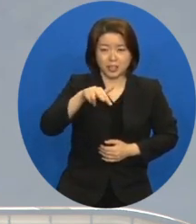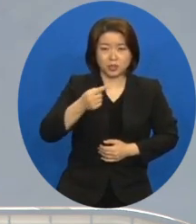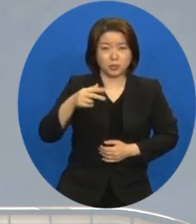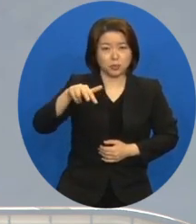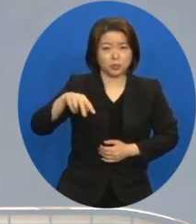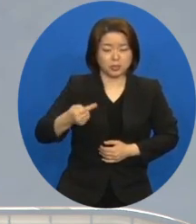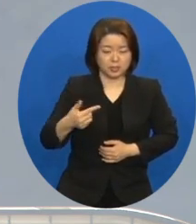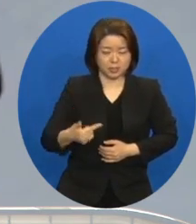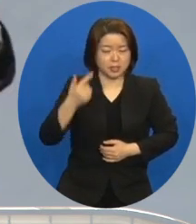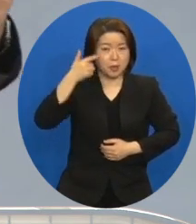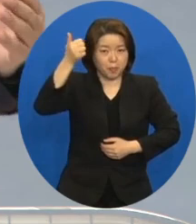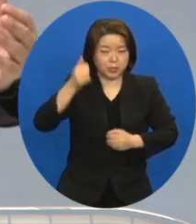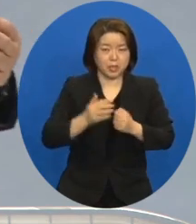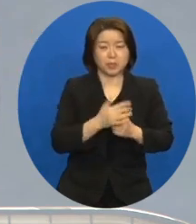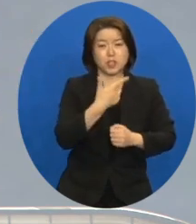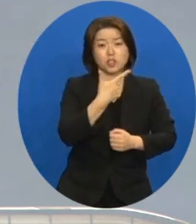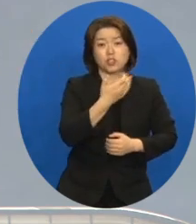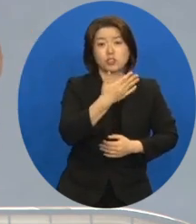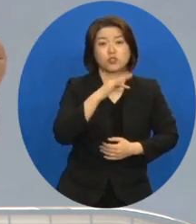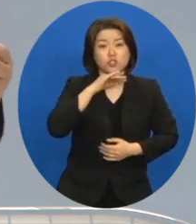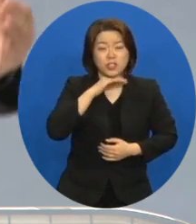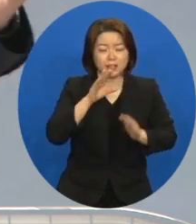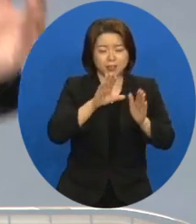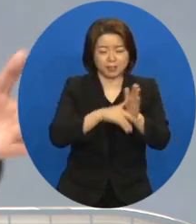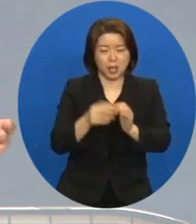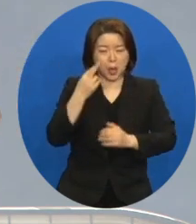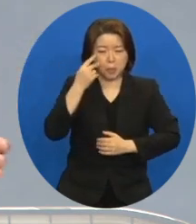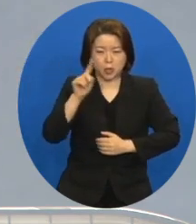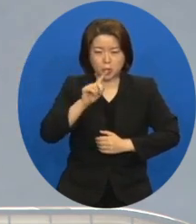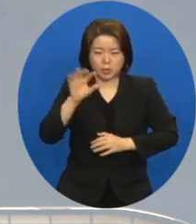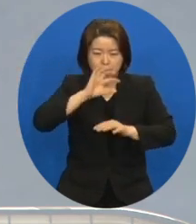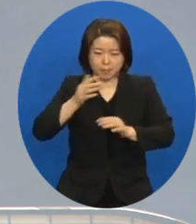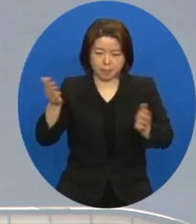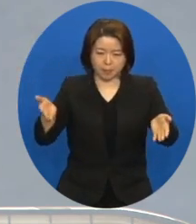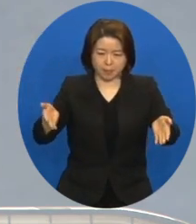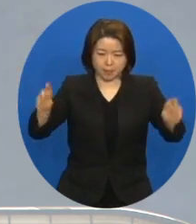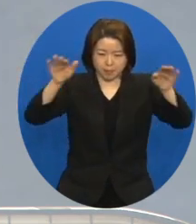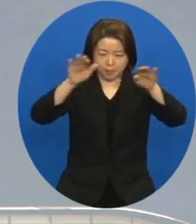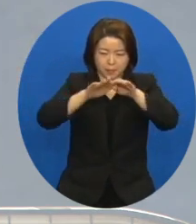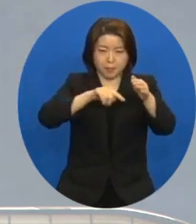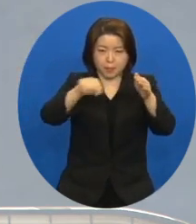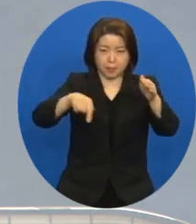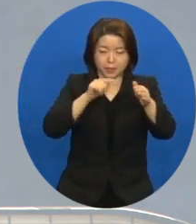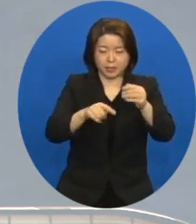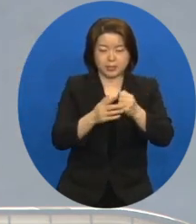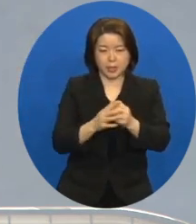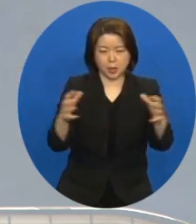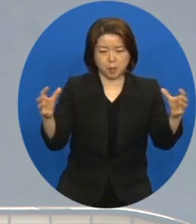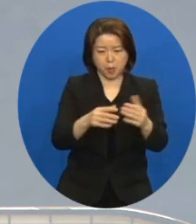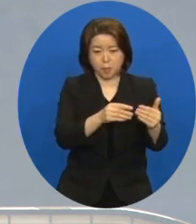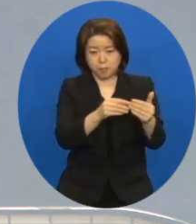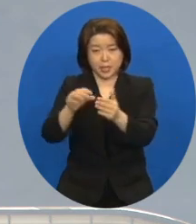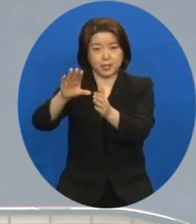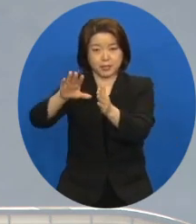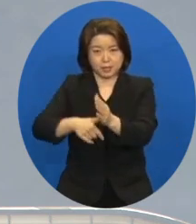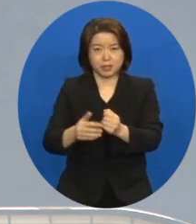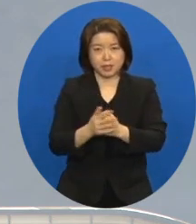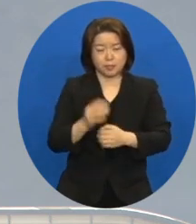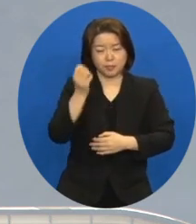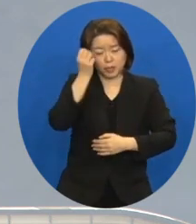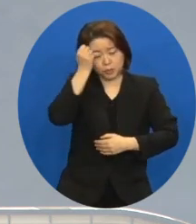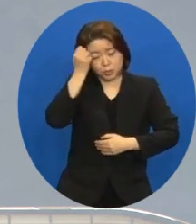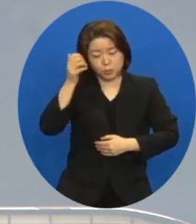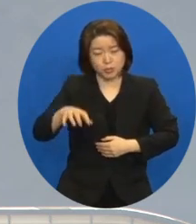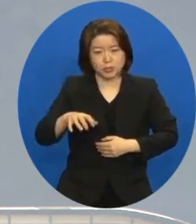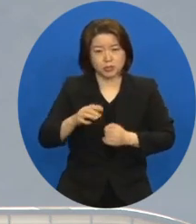때 미국의 어느 수양관에서 모임을 이끌어가는 중에 숙소에서 그만